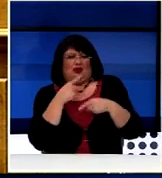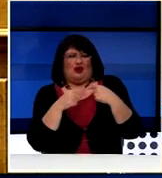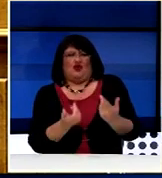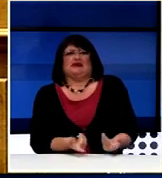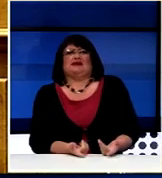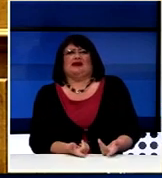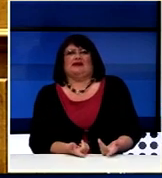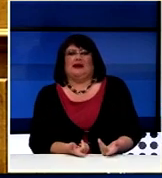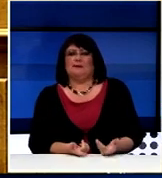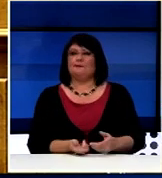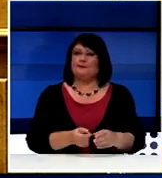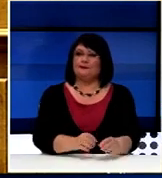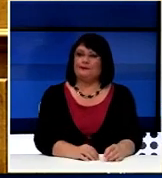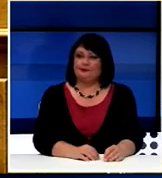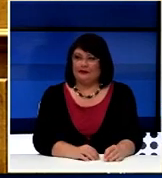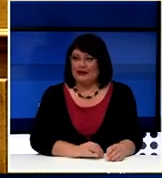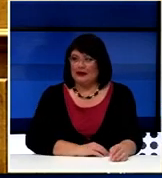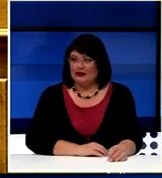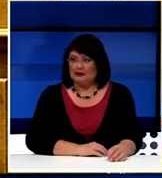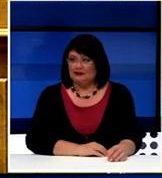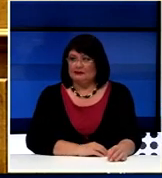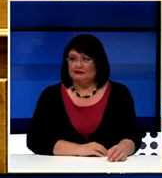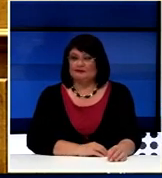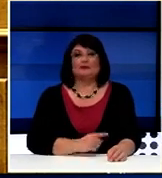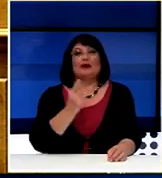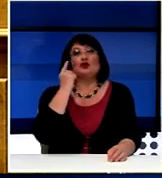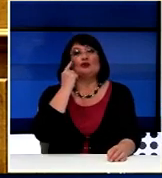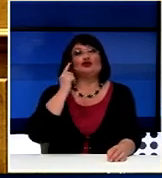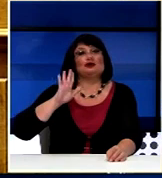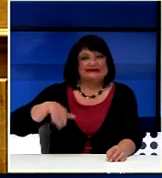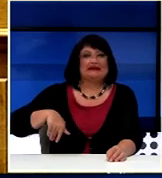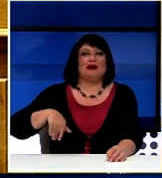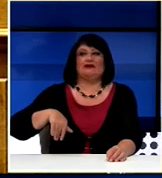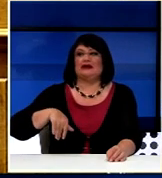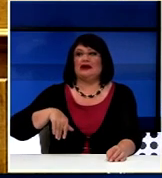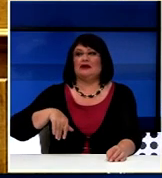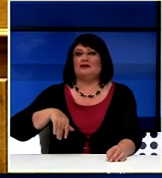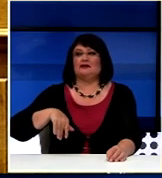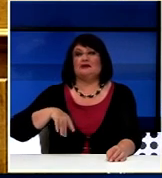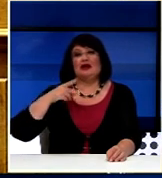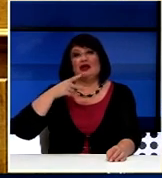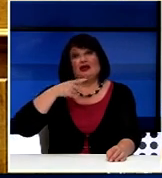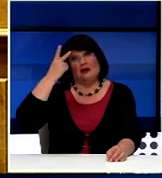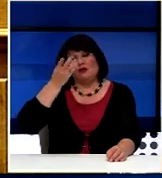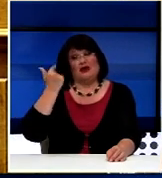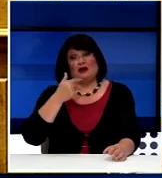Και είστε, νομίζω, οι τελευταίοι οι οποίοι δικαιούστε να